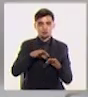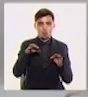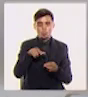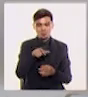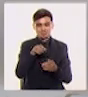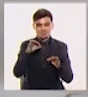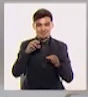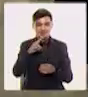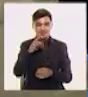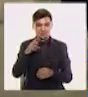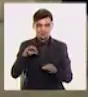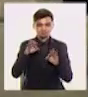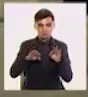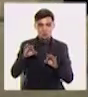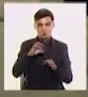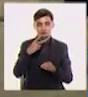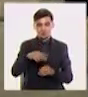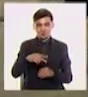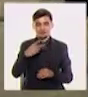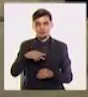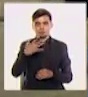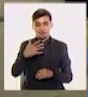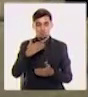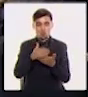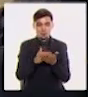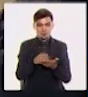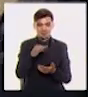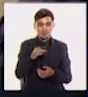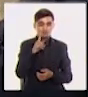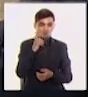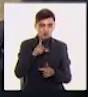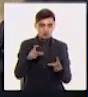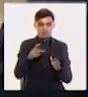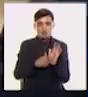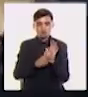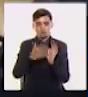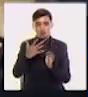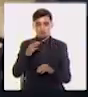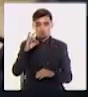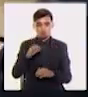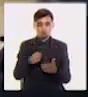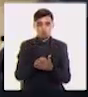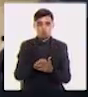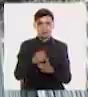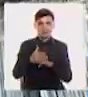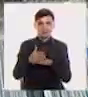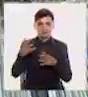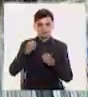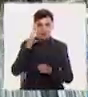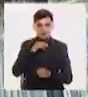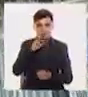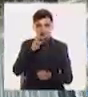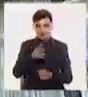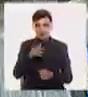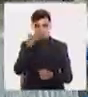картасы 20-25 бағдарламасы. Жас кәсіпкерлер осы бағдарламамен мемлекеттен 85%-ға дейін несиелік кепілдік ала алады. Ал 3 жылдан